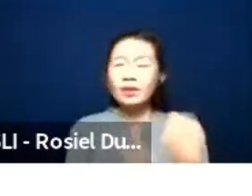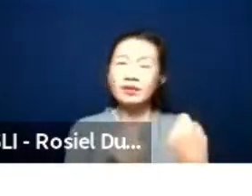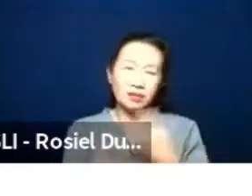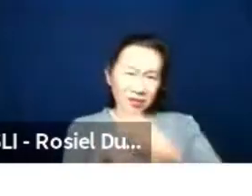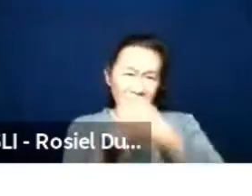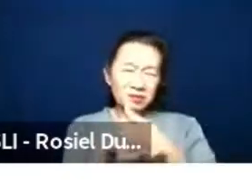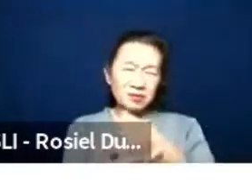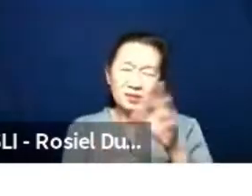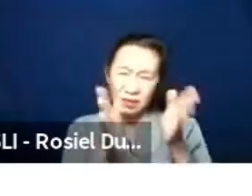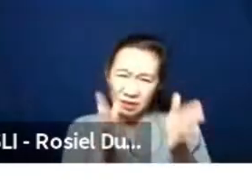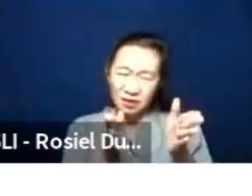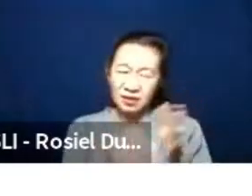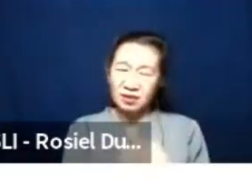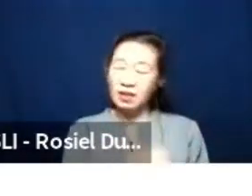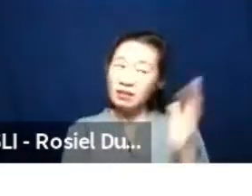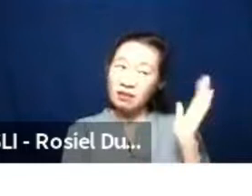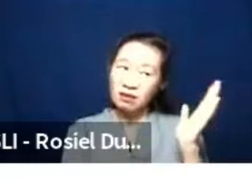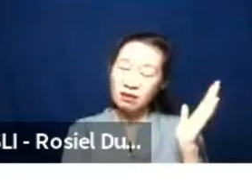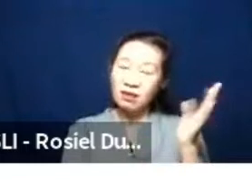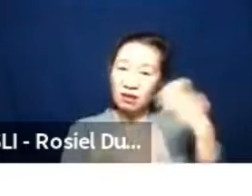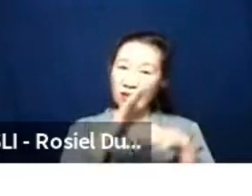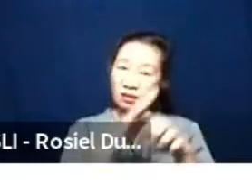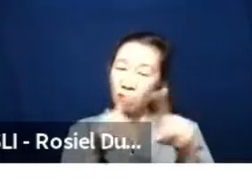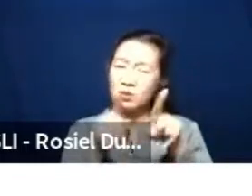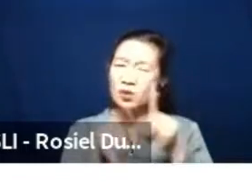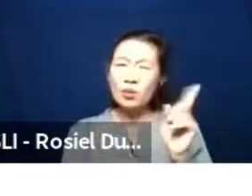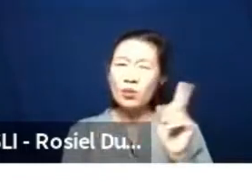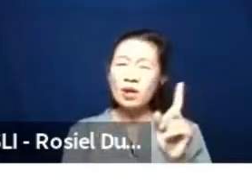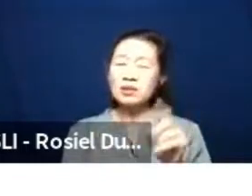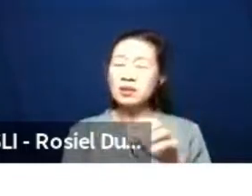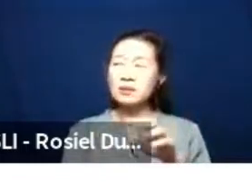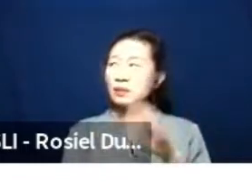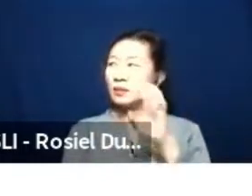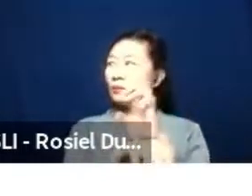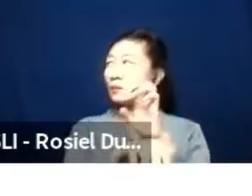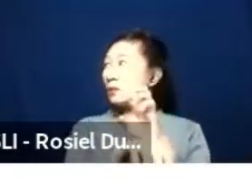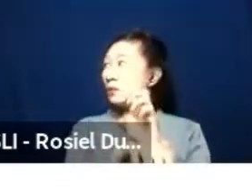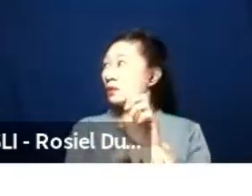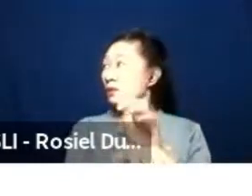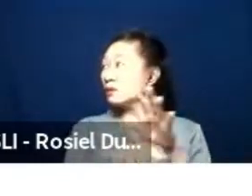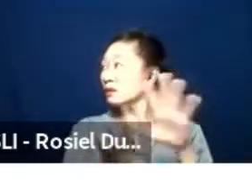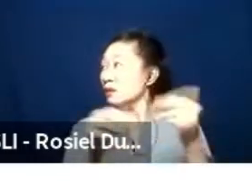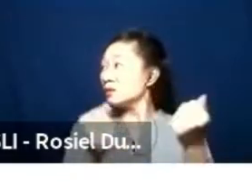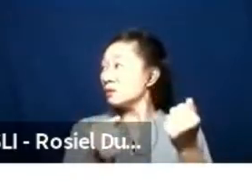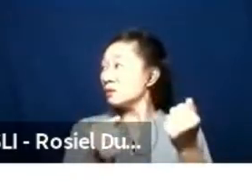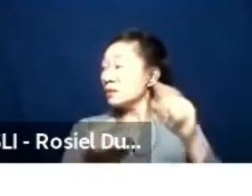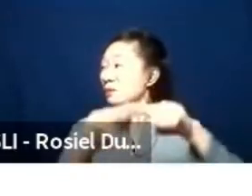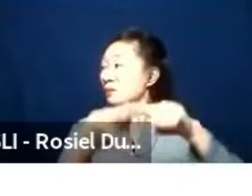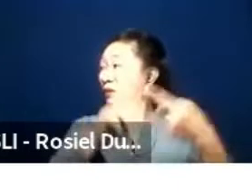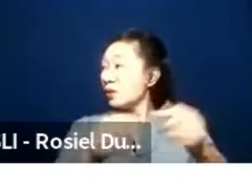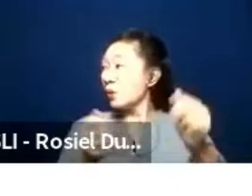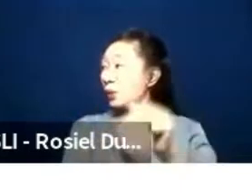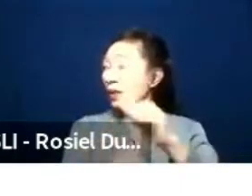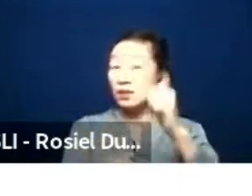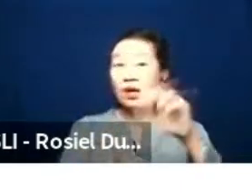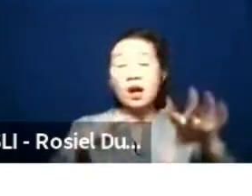niya, at doon papasok din nga yung sinasabi nating employment, no? Ano yung paano siya makikipagkaibigan din sa iba, paano